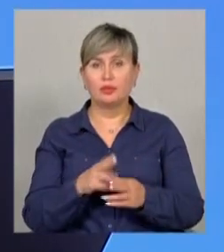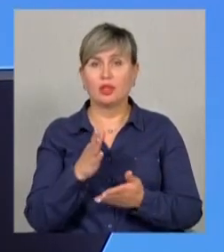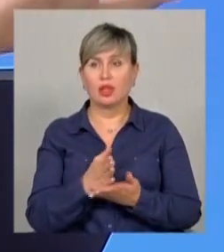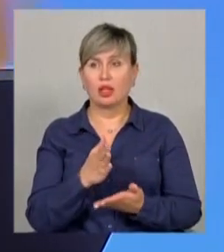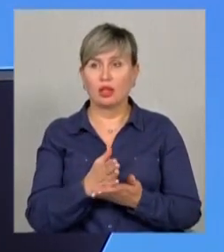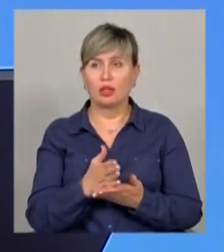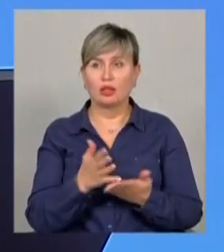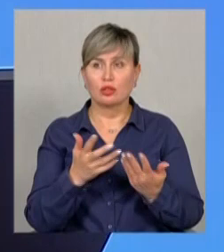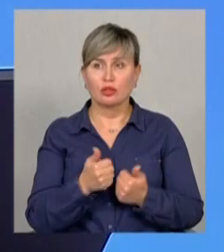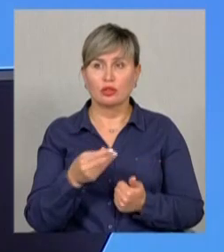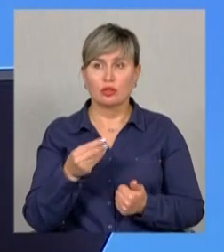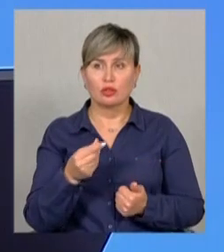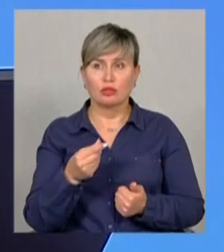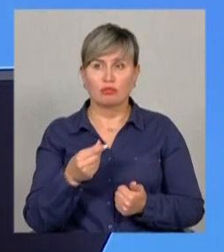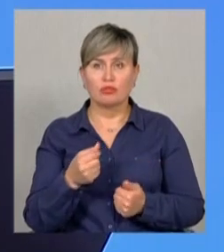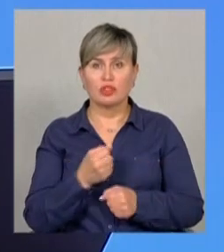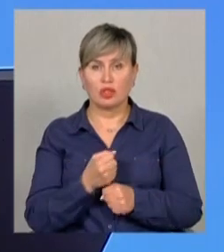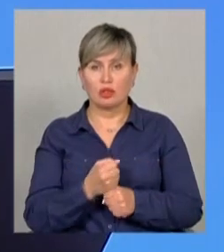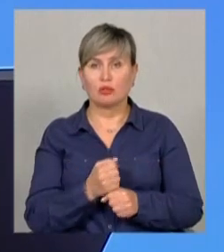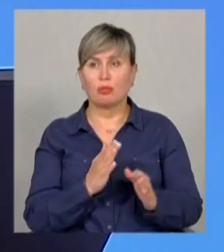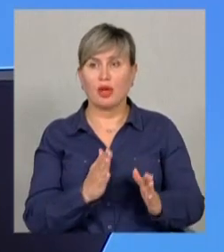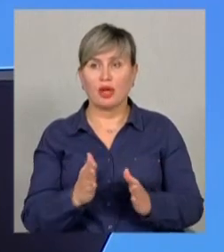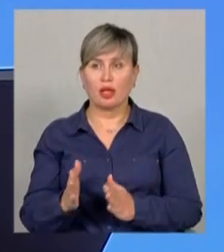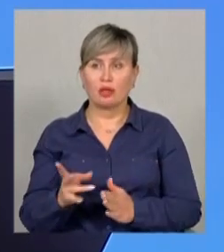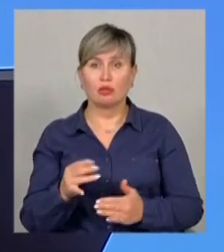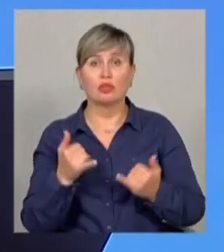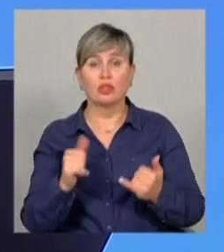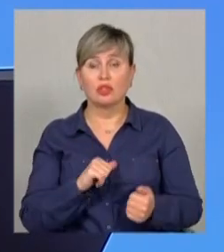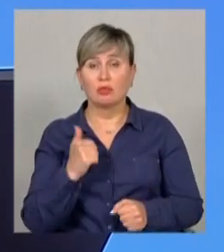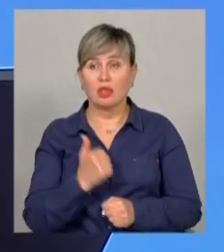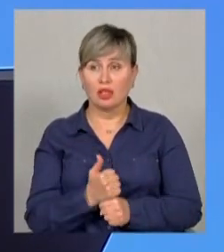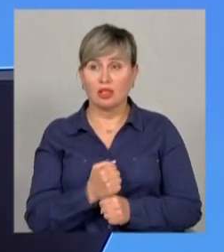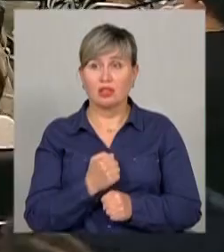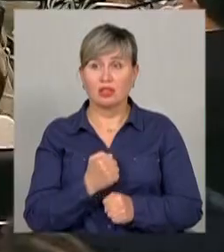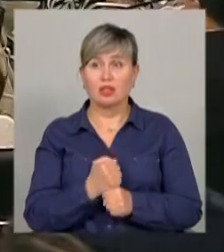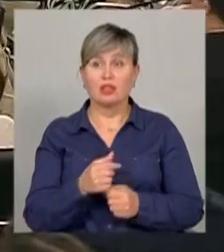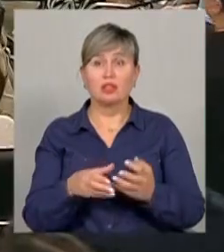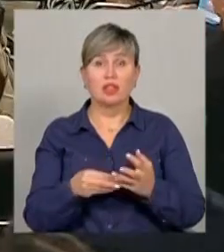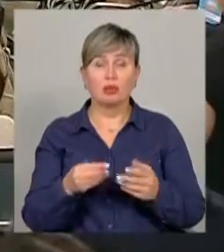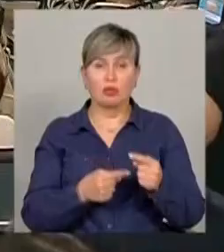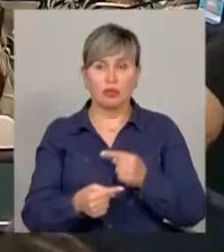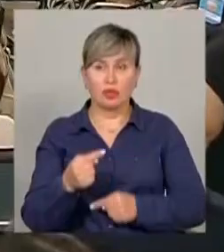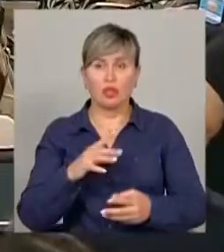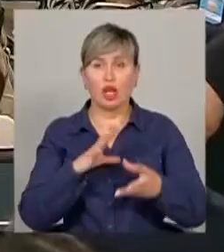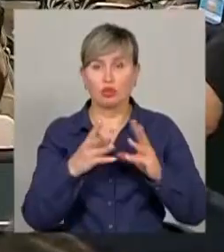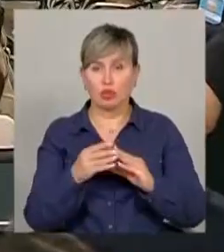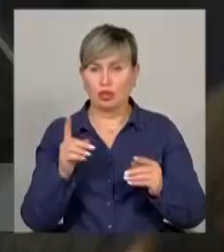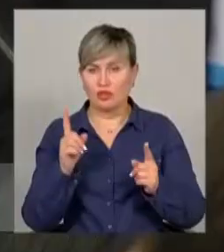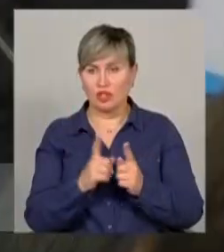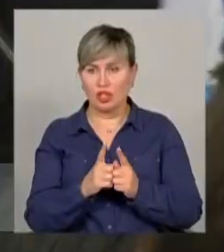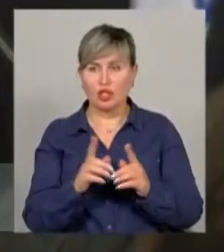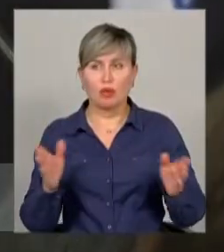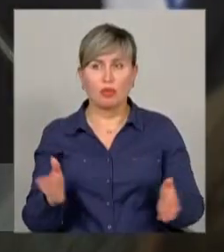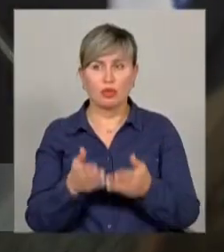счет собственных средств готов привести парк в порядок. Но сейчас самое главное хотя бы землю вернуть. На отчетной встрече поднимались и другие